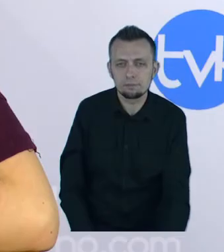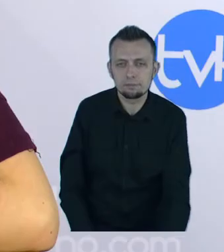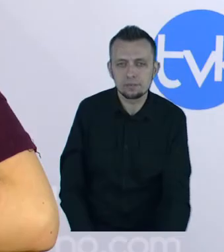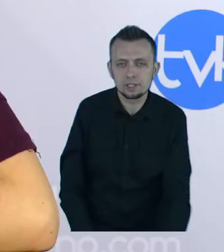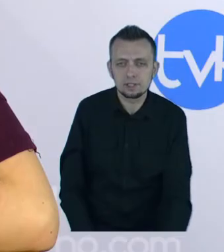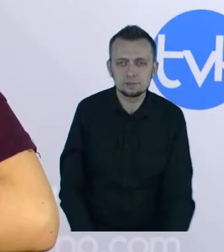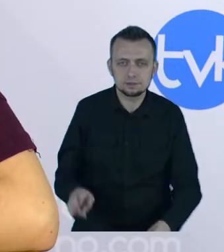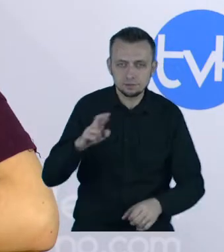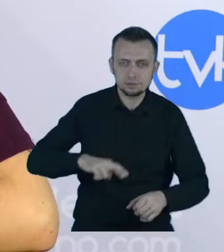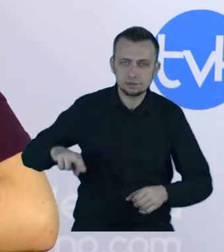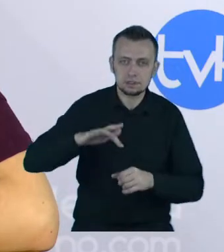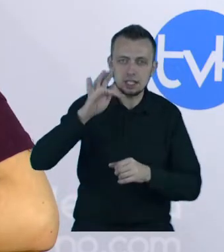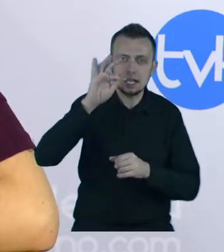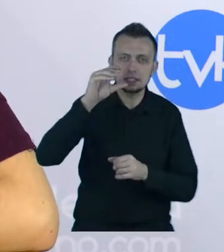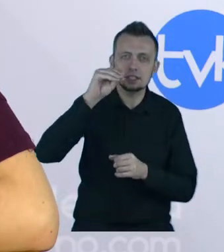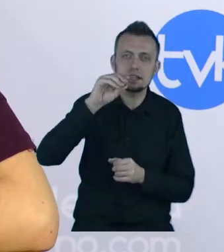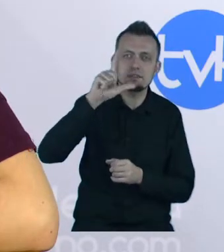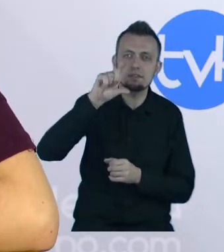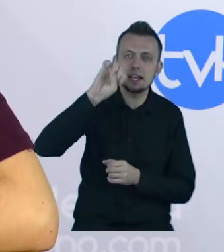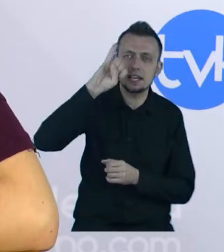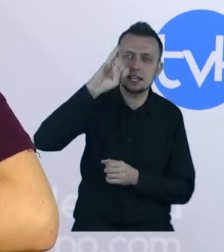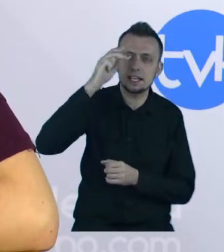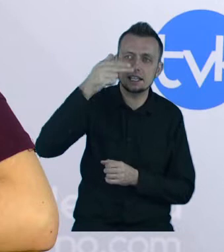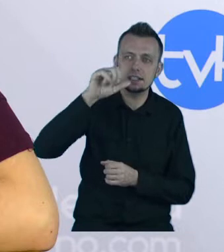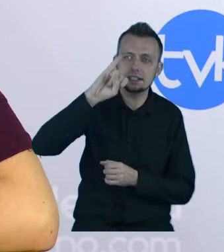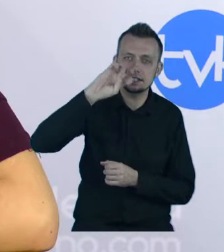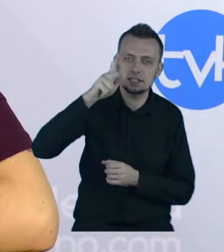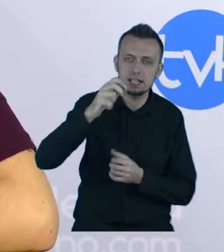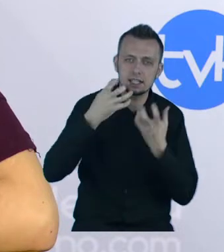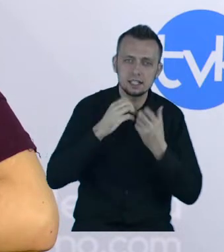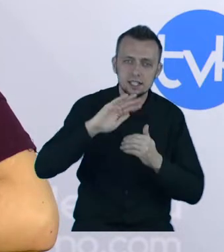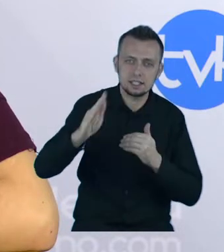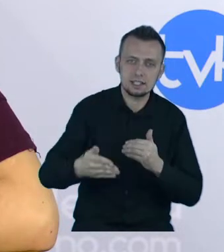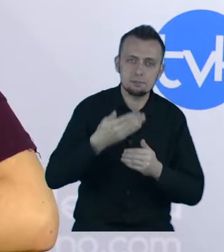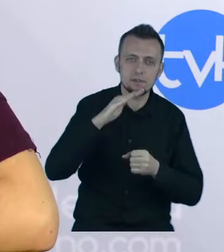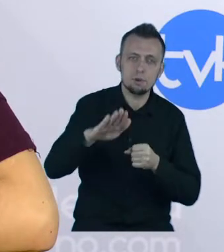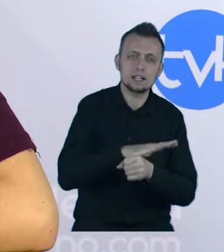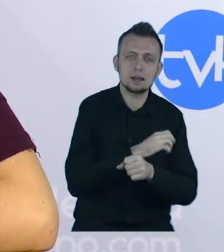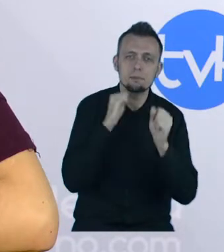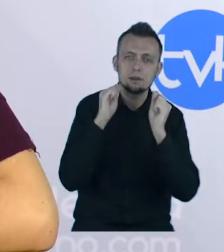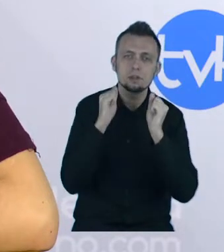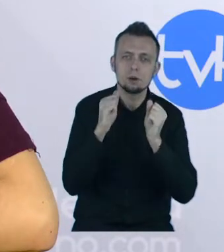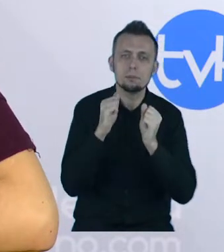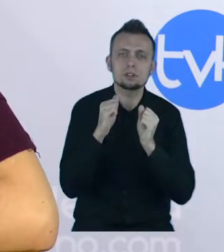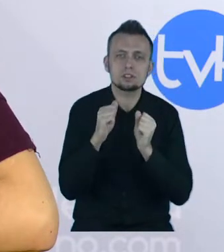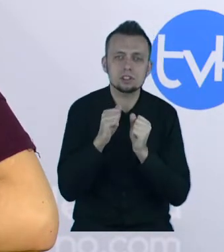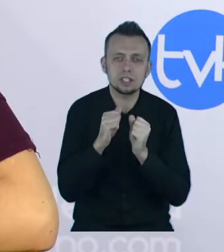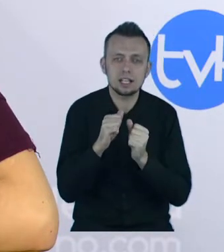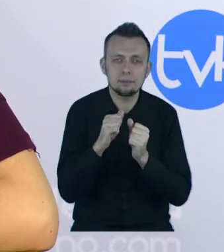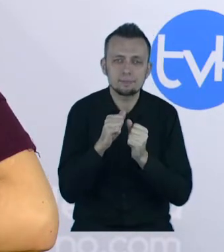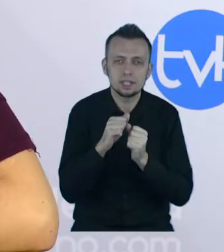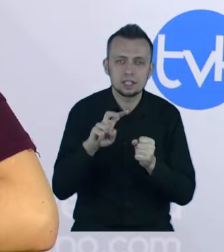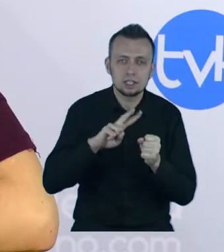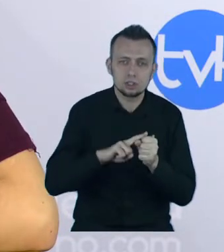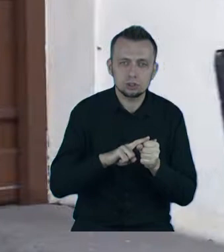Radny Robert Feliniak chce powołania pełnomocnika do spraw barier architektonicznych, który ma odpowiedzieć na potrzeby związane z trudnościami w poruszaniu się po mieście osób